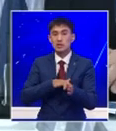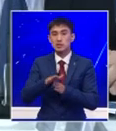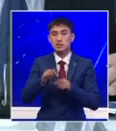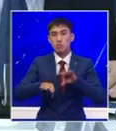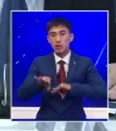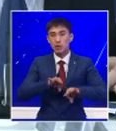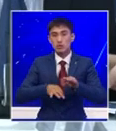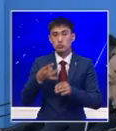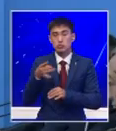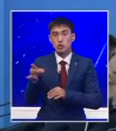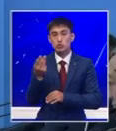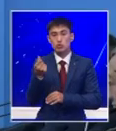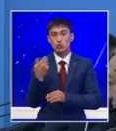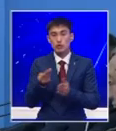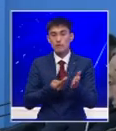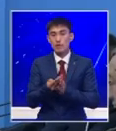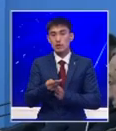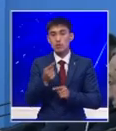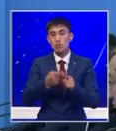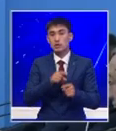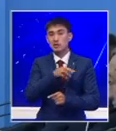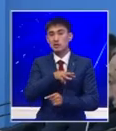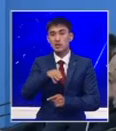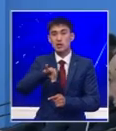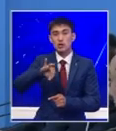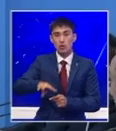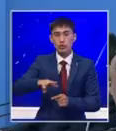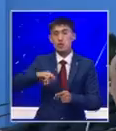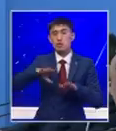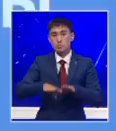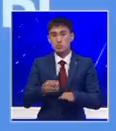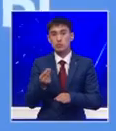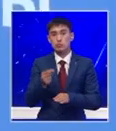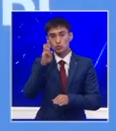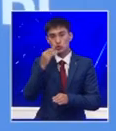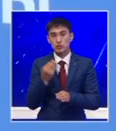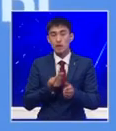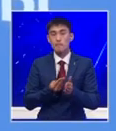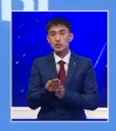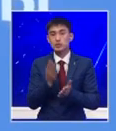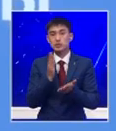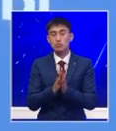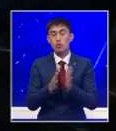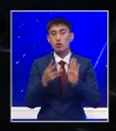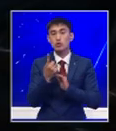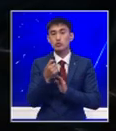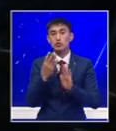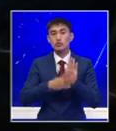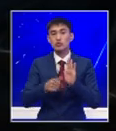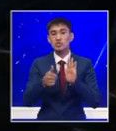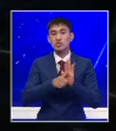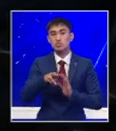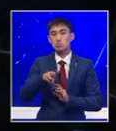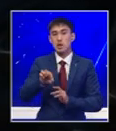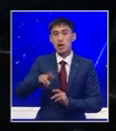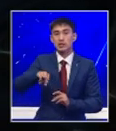реализации проекта из республиканского бюджета выделено 1,5 триллиона, а из местного бюджета предусмотрено более